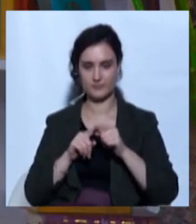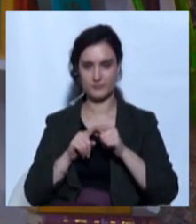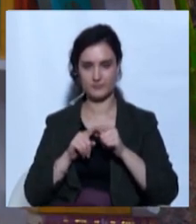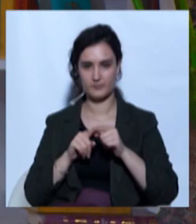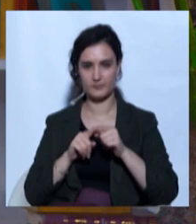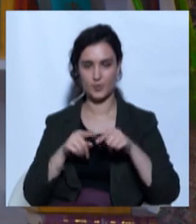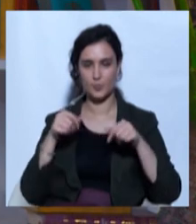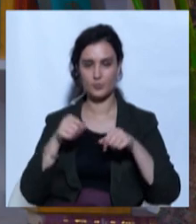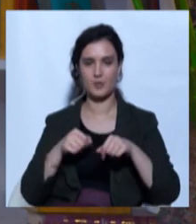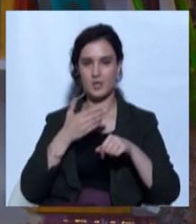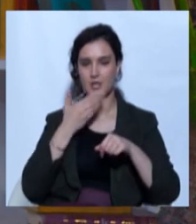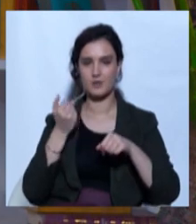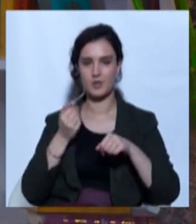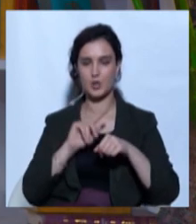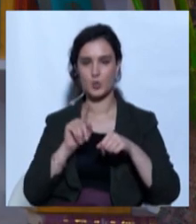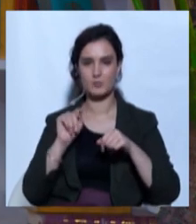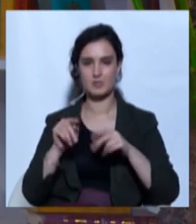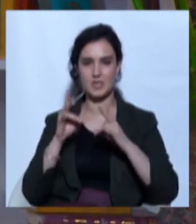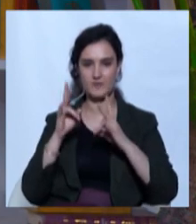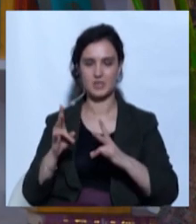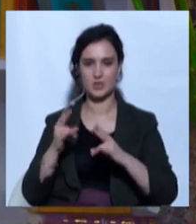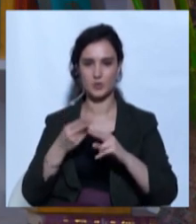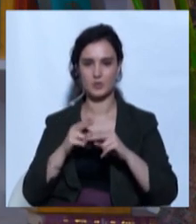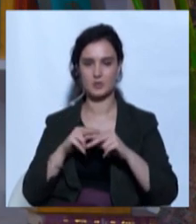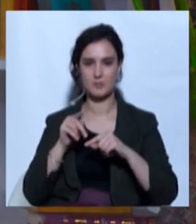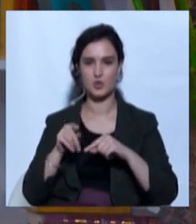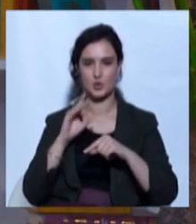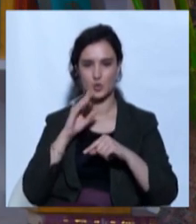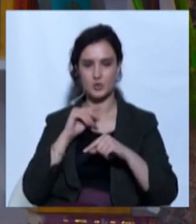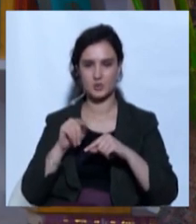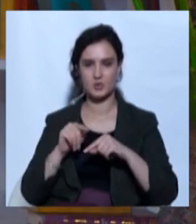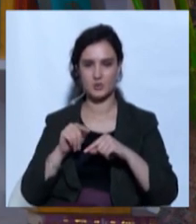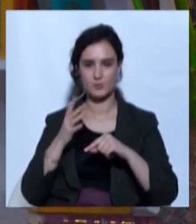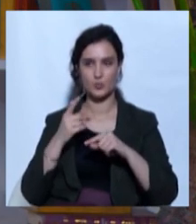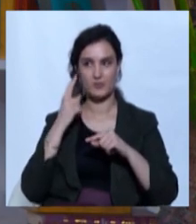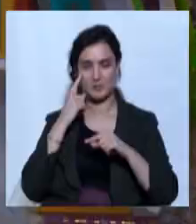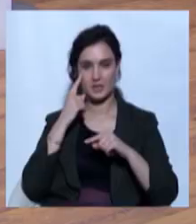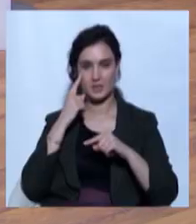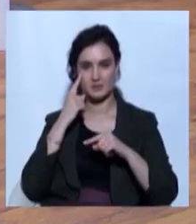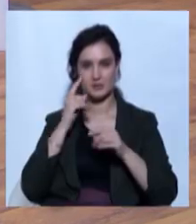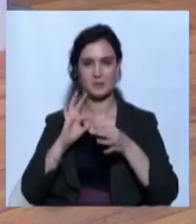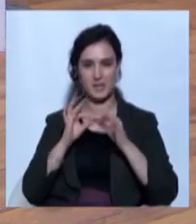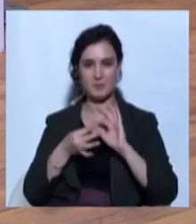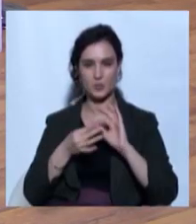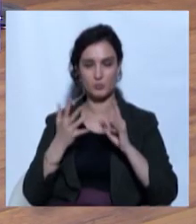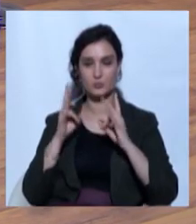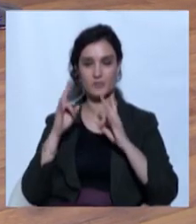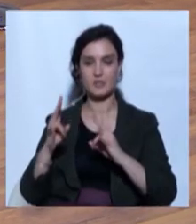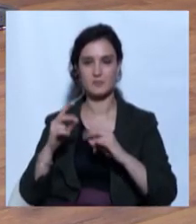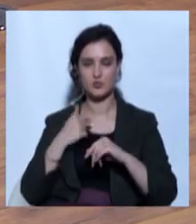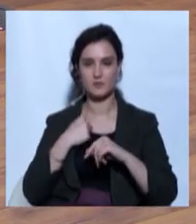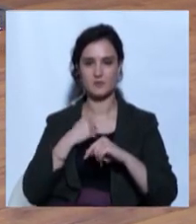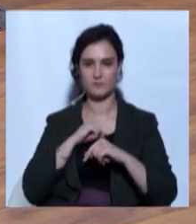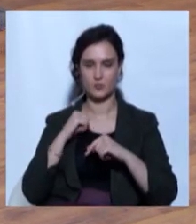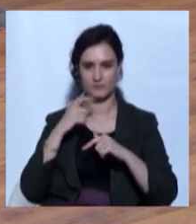არანაირი უფლება არ აგვაქვს, რომ ის დავაზიანოთ. მით უმეტეს, თუ პრაგმატულად მიუდგებით, თუ დავაზიანებთ,